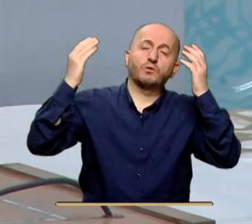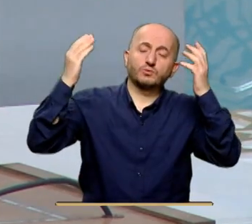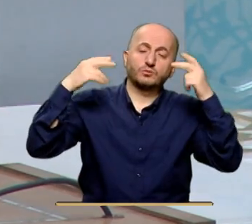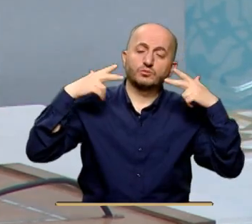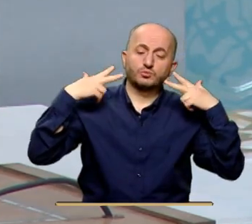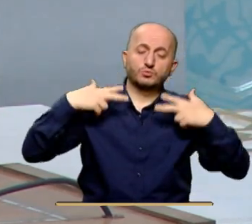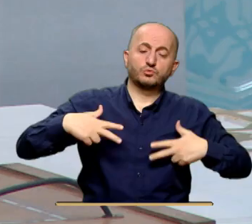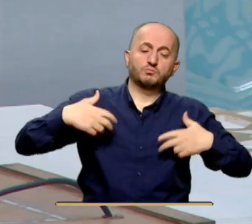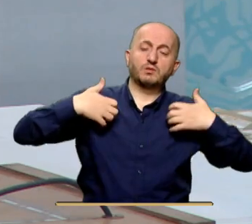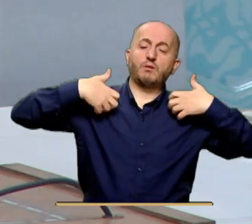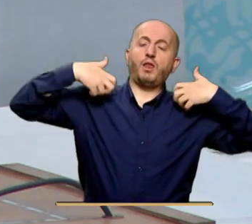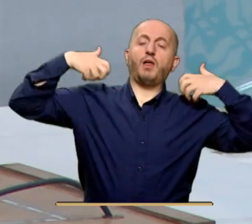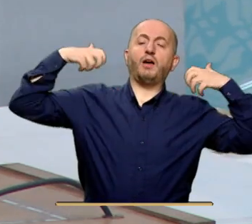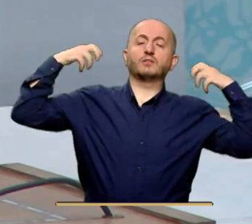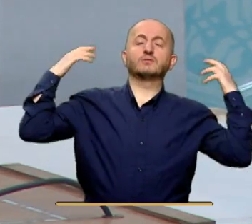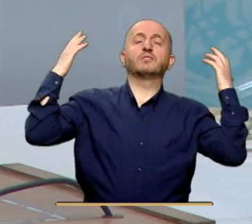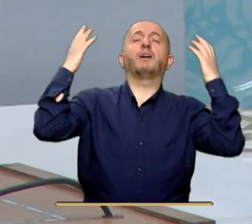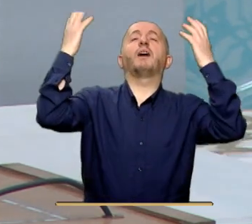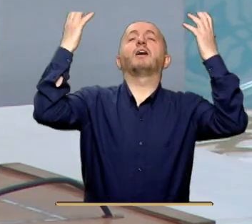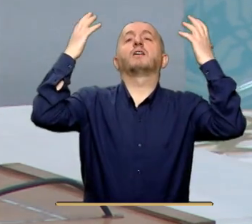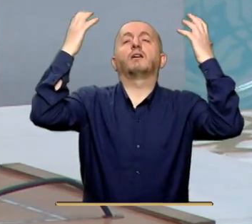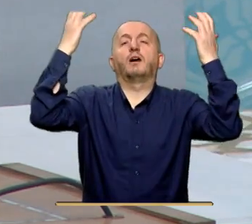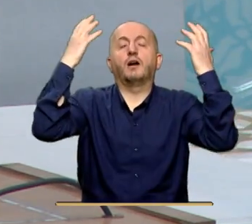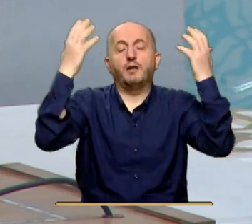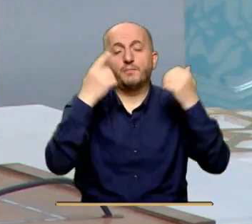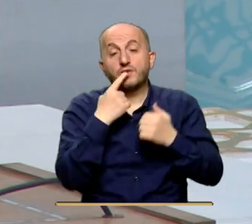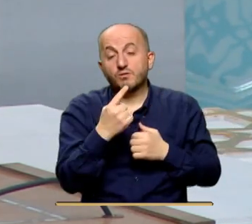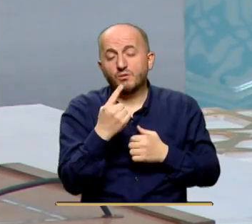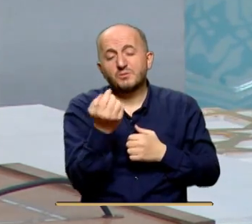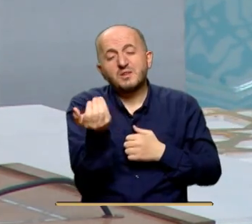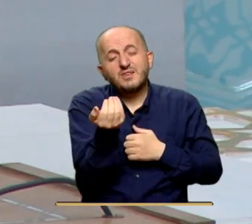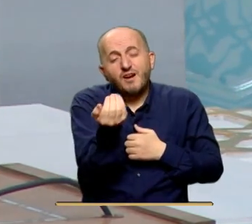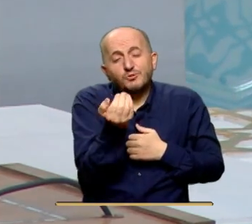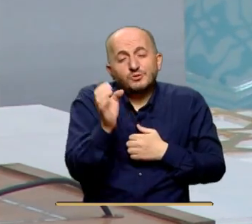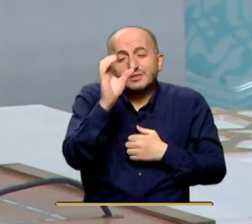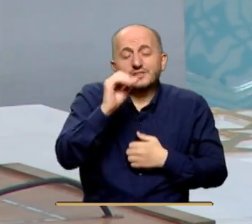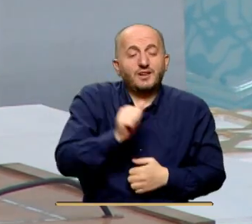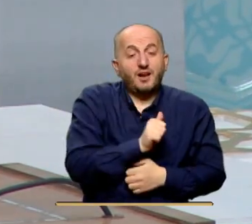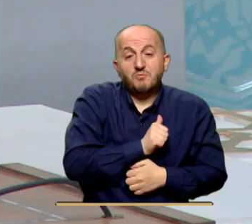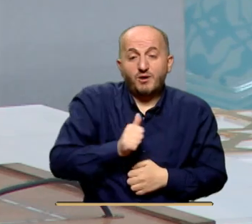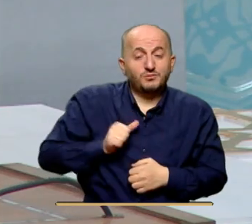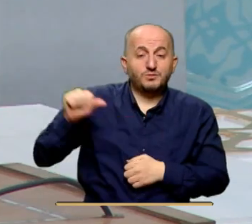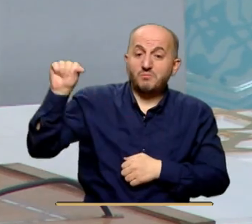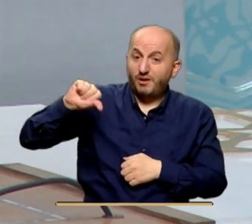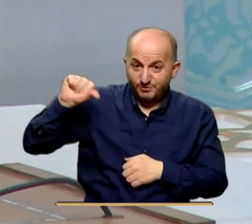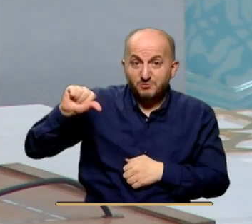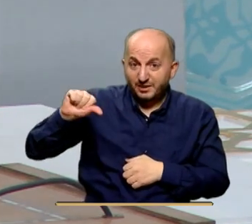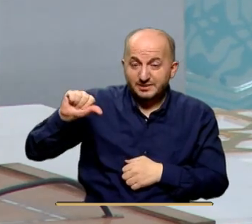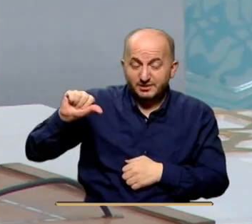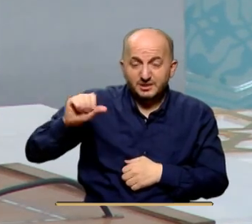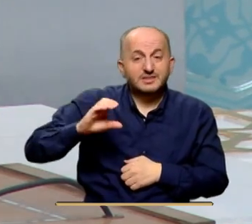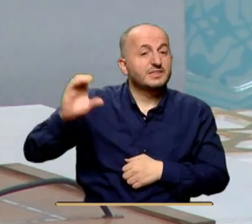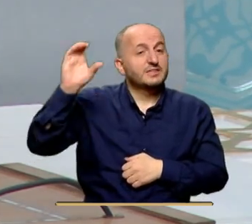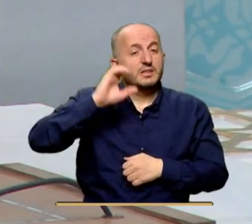cübbesi arkaya düştü. Ya Rab diyordu, bir avuç İslam ordusunu mağlup mu ettireceksin?